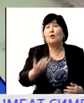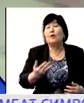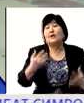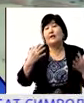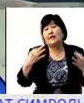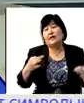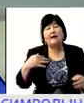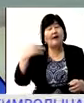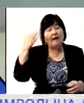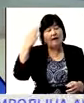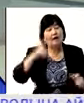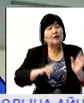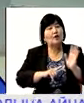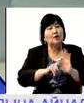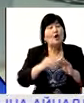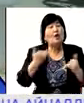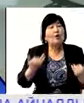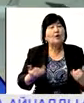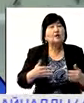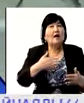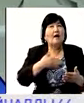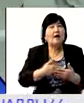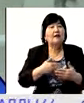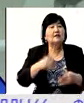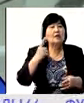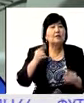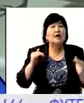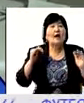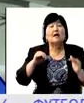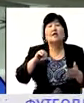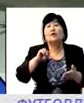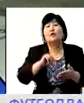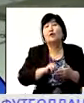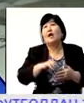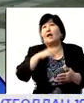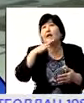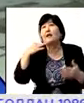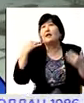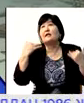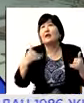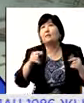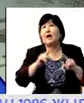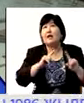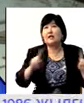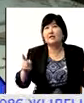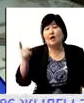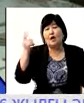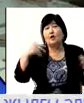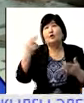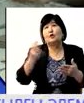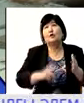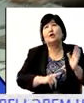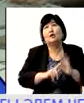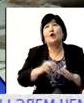еркіндігі мен қиялының ұшқырлығы. Осыншама қасиеттер бір арнаға тоғысқанда талайды тамсандырар ерекше туындылар не